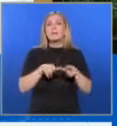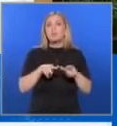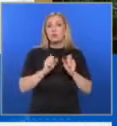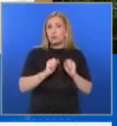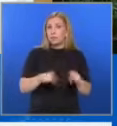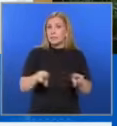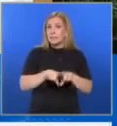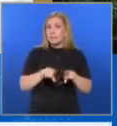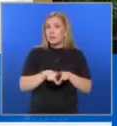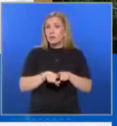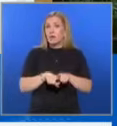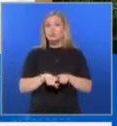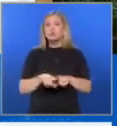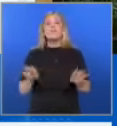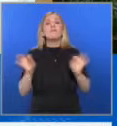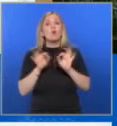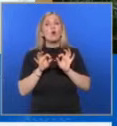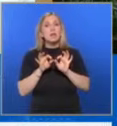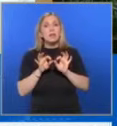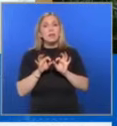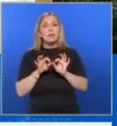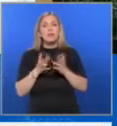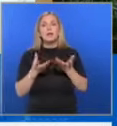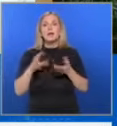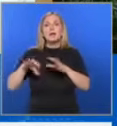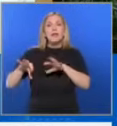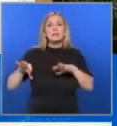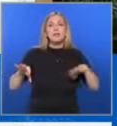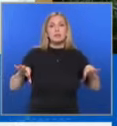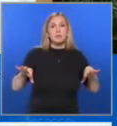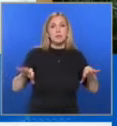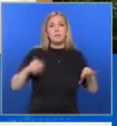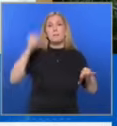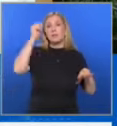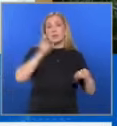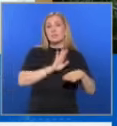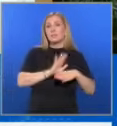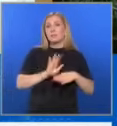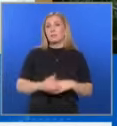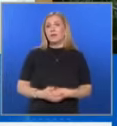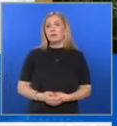в гласуването за фон дер Лайен? И в кои фракции се разпределиха българските евродепутати?